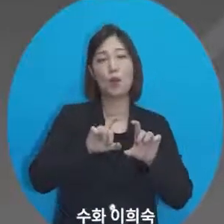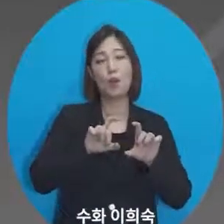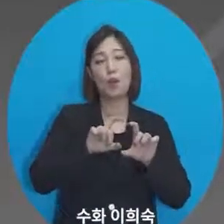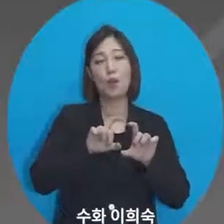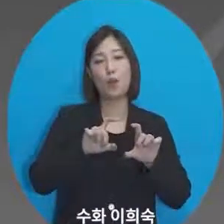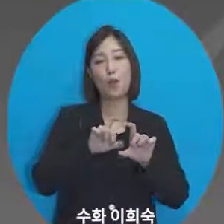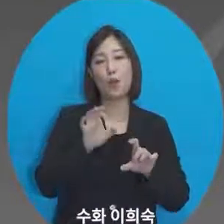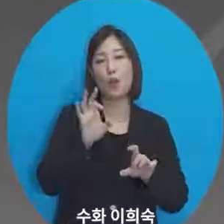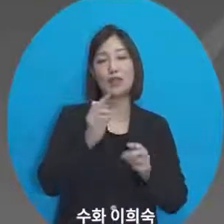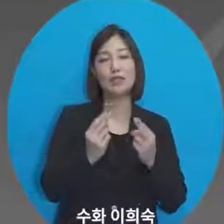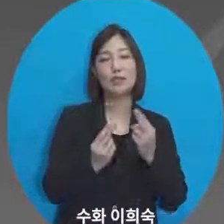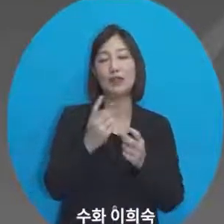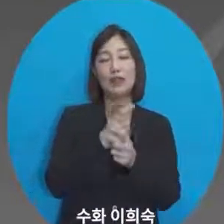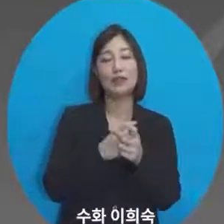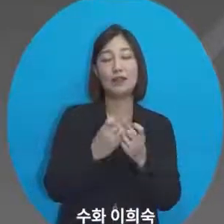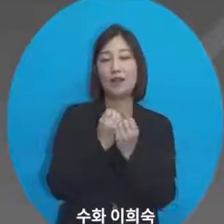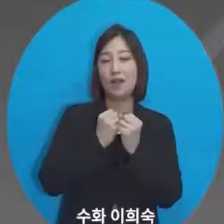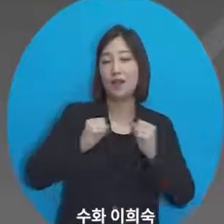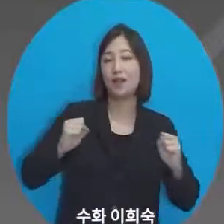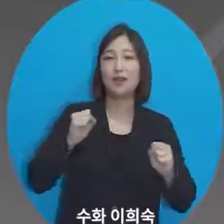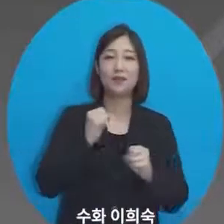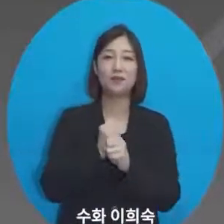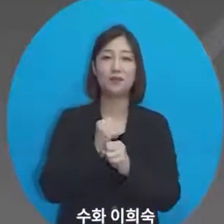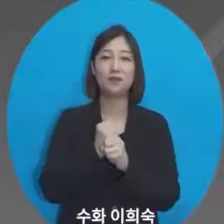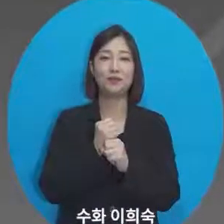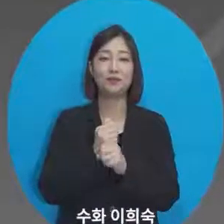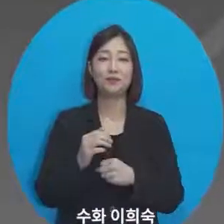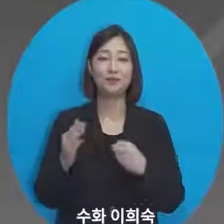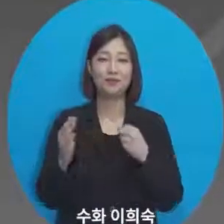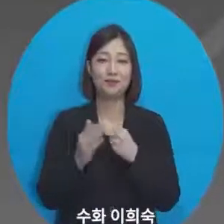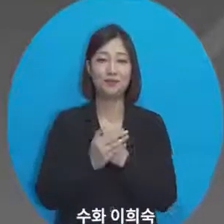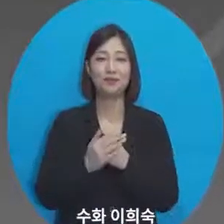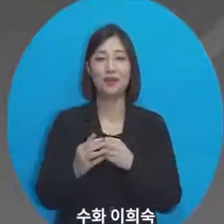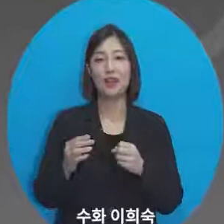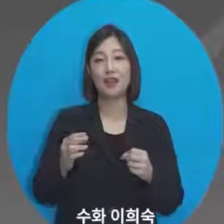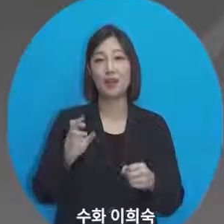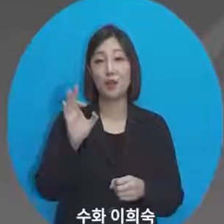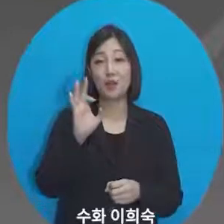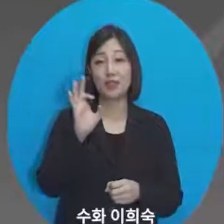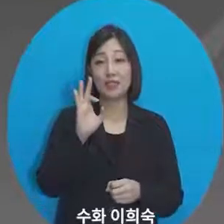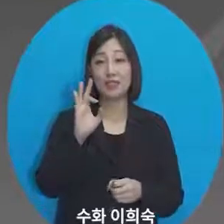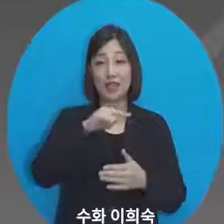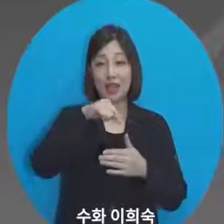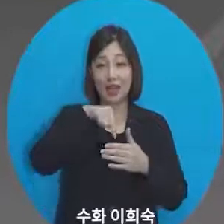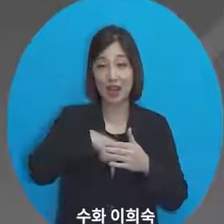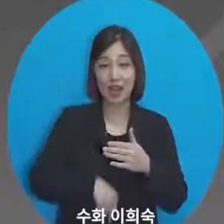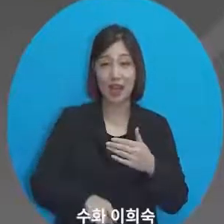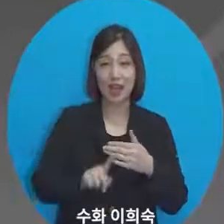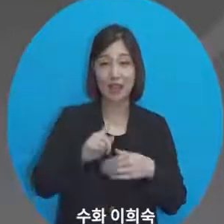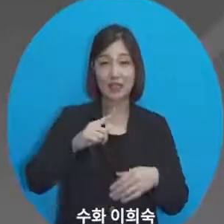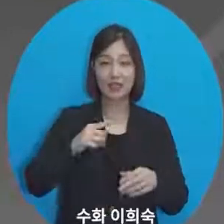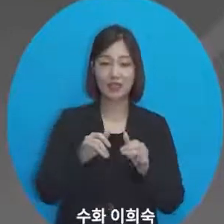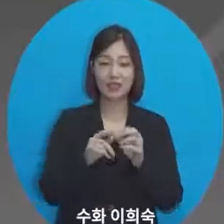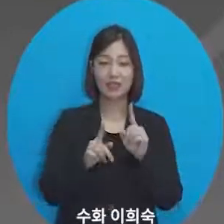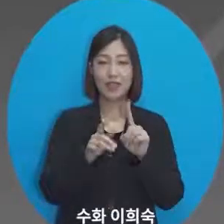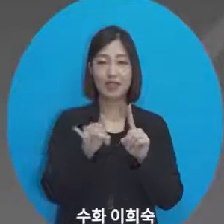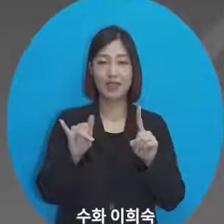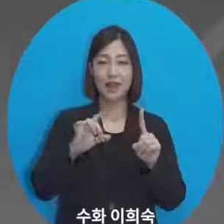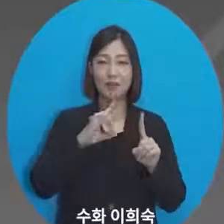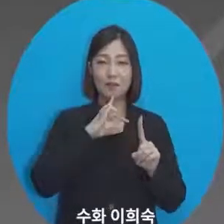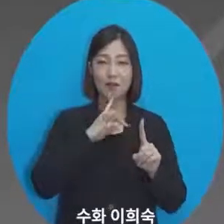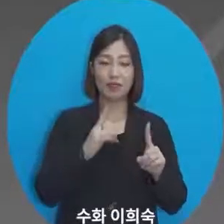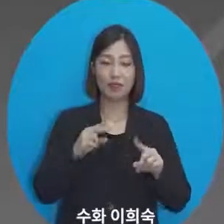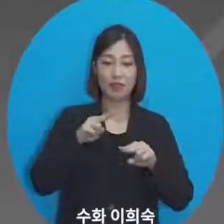최대한 넓게 만들었습니다. 그래서 화장실 내부에 이행용 카트가 같이 들어갈 수